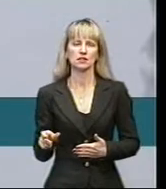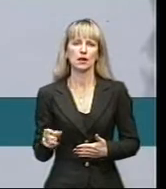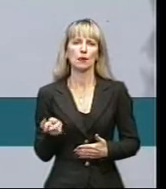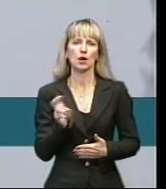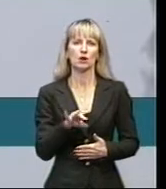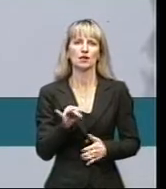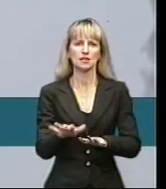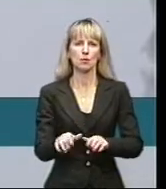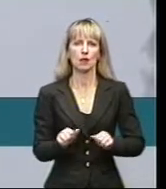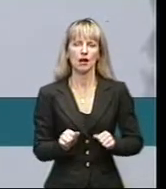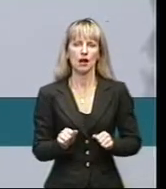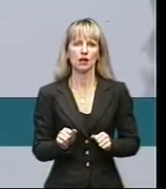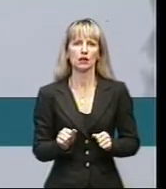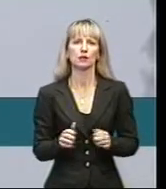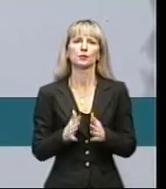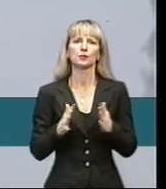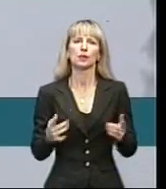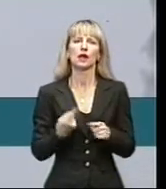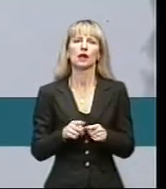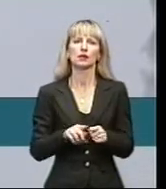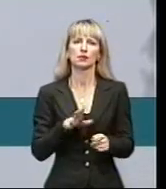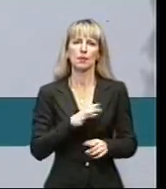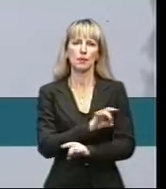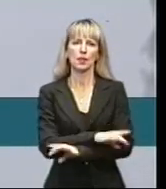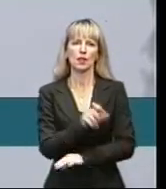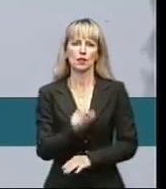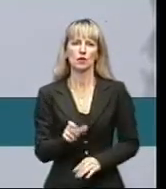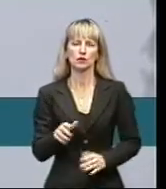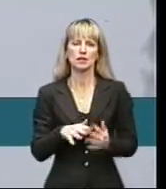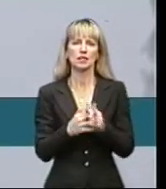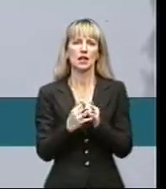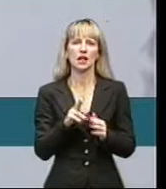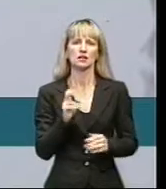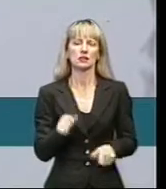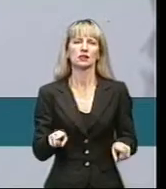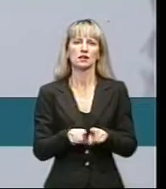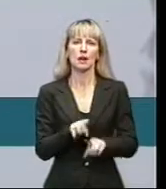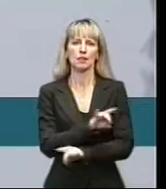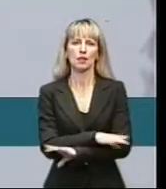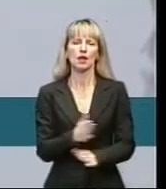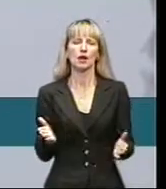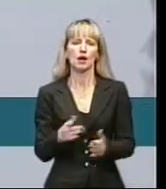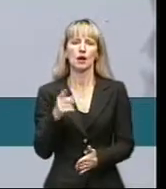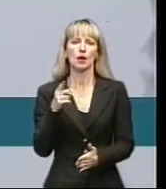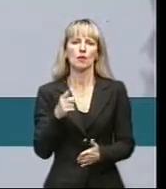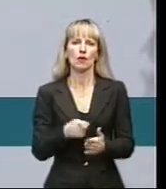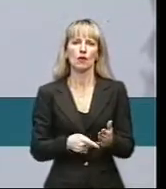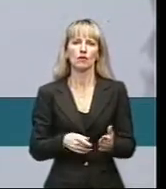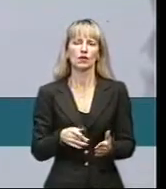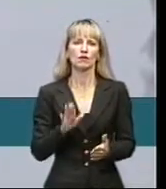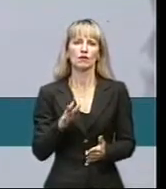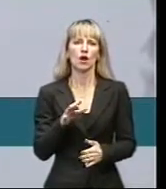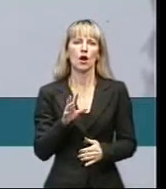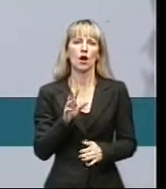приходили, забирали. Здебільшого це була біднота. Селянська така ж сама біднота, яка повірила в комуністичну